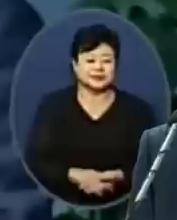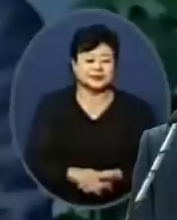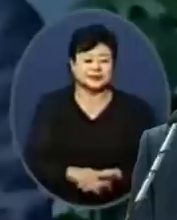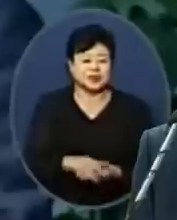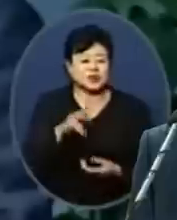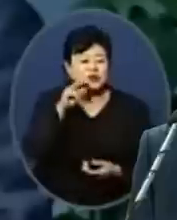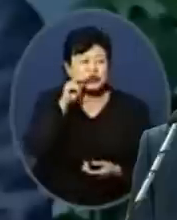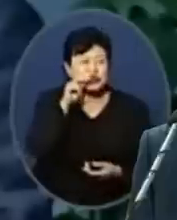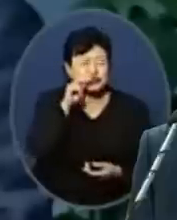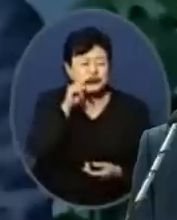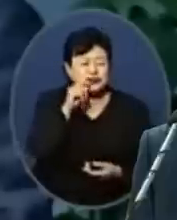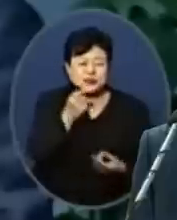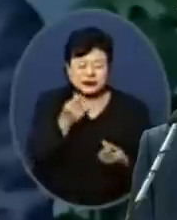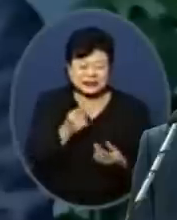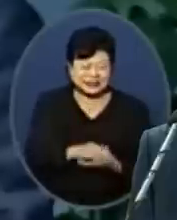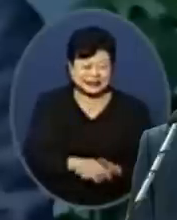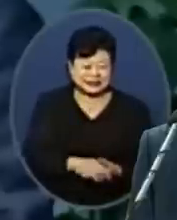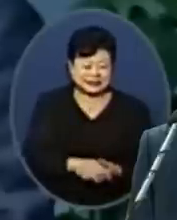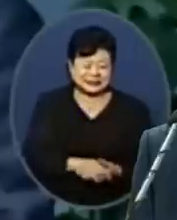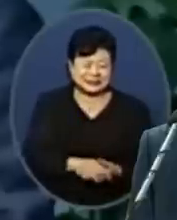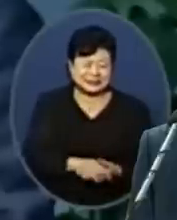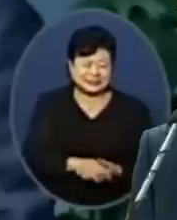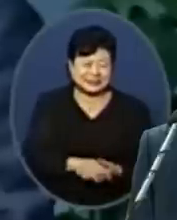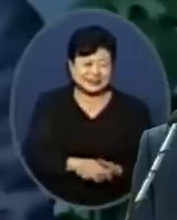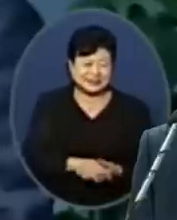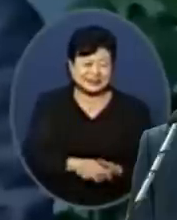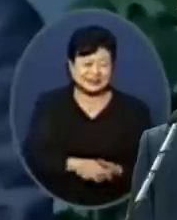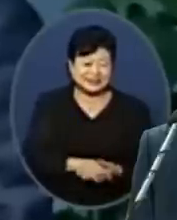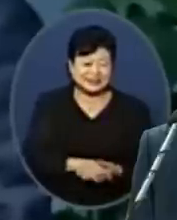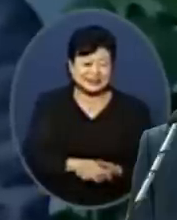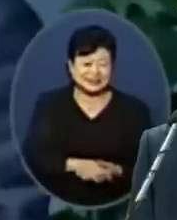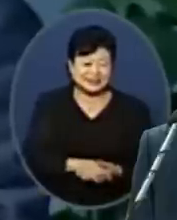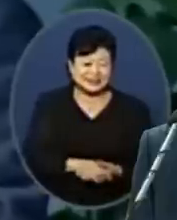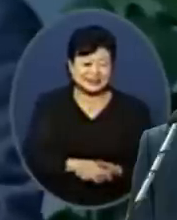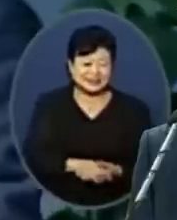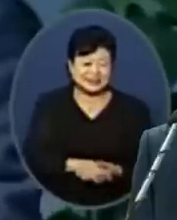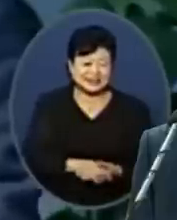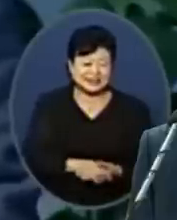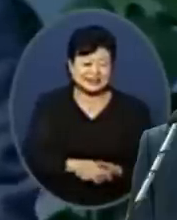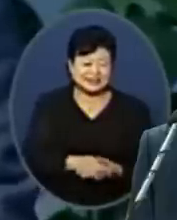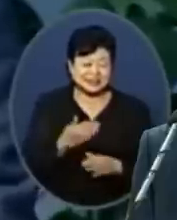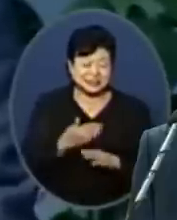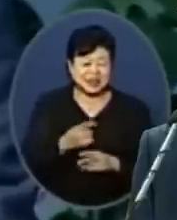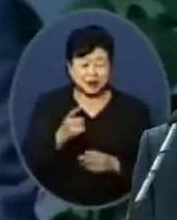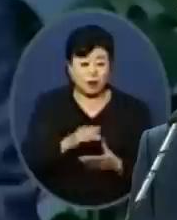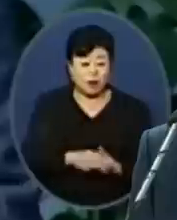쥐새끼 한 마리밖에 취급을 당하지 못하고 있습니다. 그러나 무엇이 다릅니까?